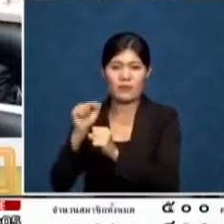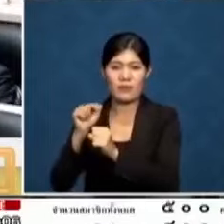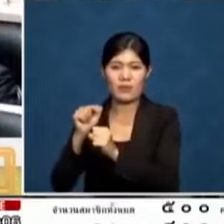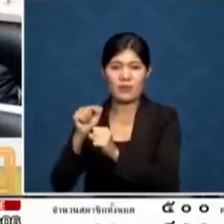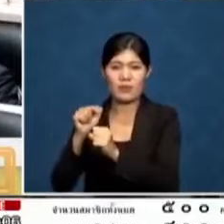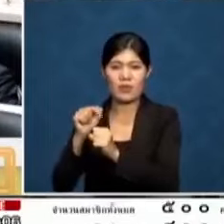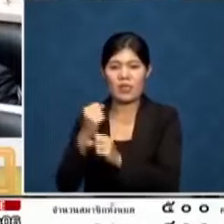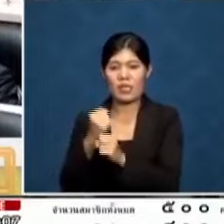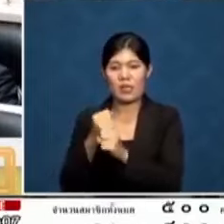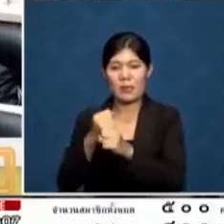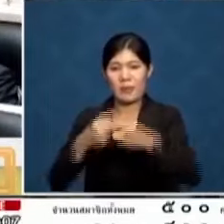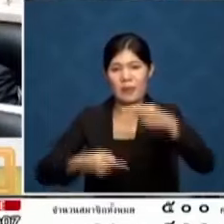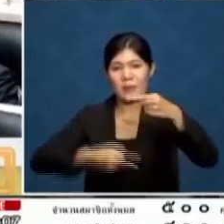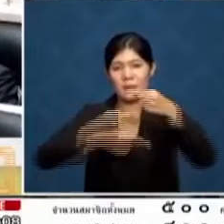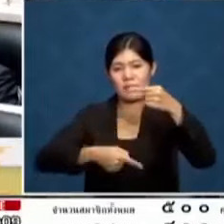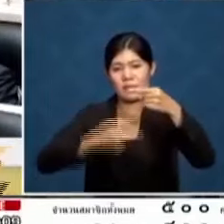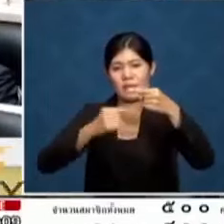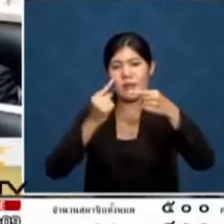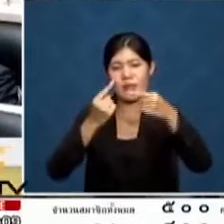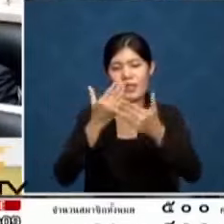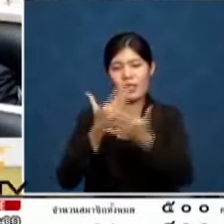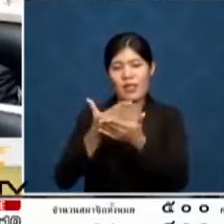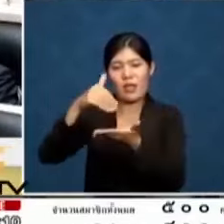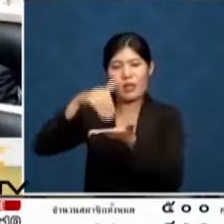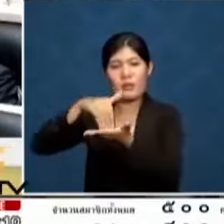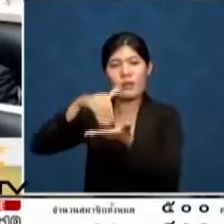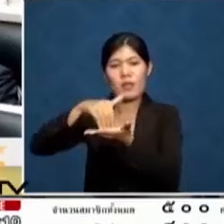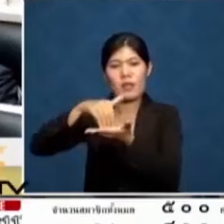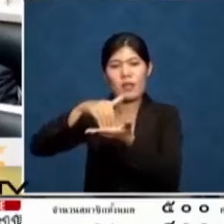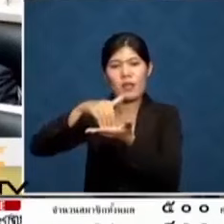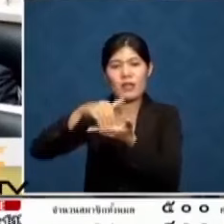าใหม ่ก็มันอยู่ในงบกลางไงนะก็ชัดเจนน่ะนะ